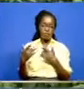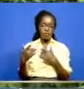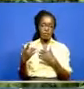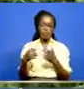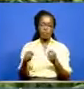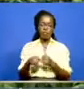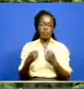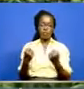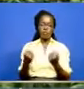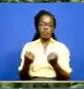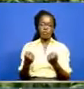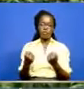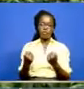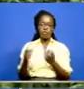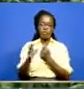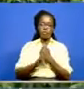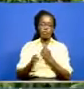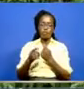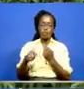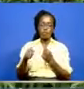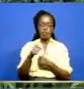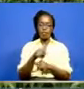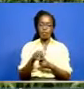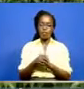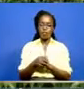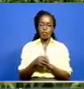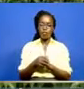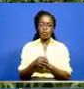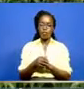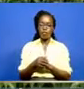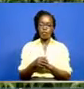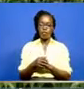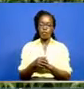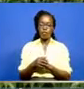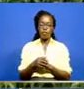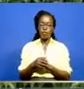ambacho kimetokea kwenye nchi yetu. Kwa vyovyote vile